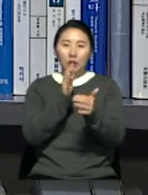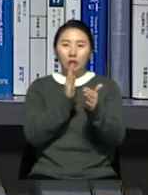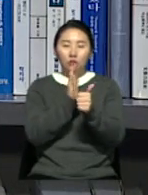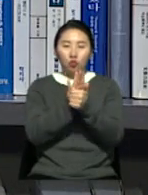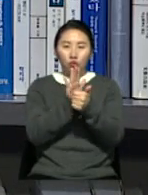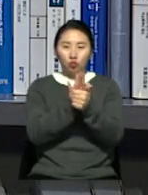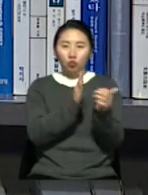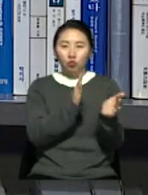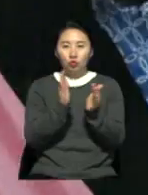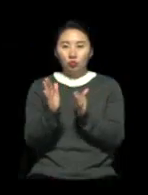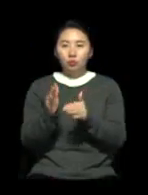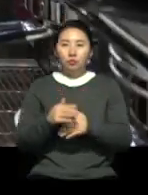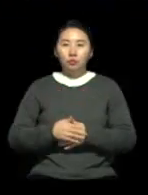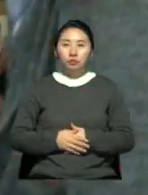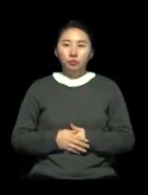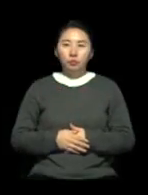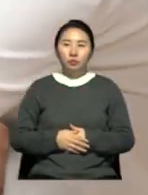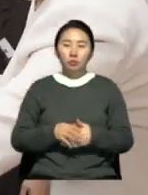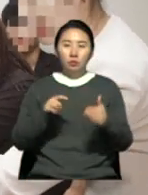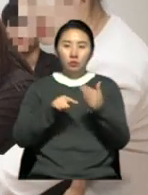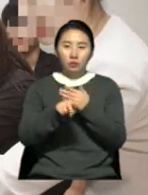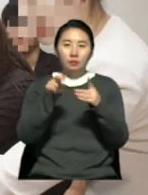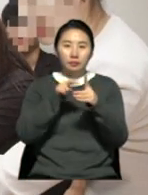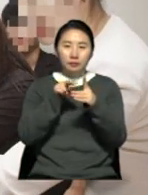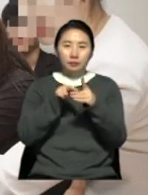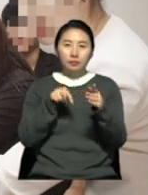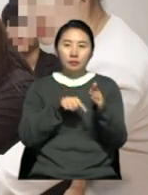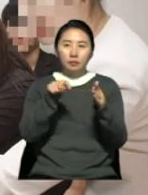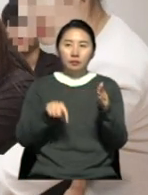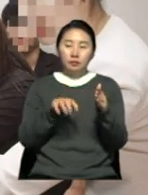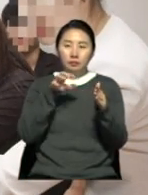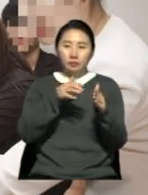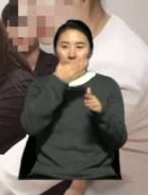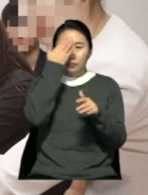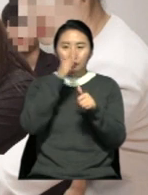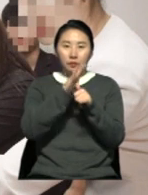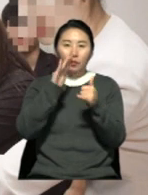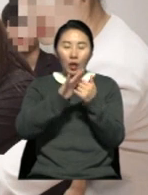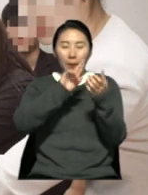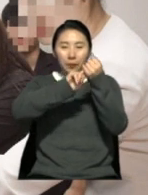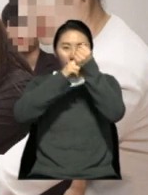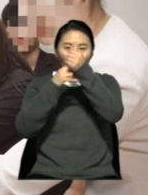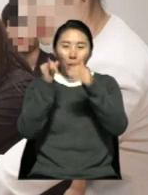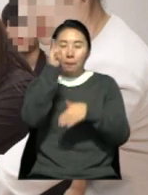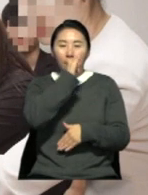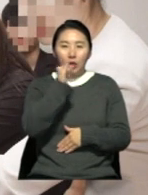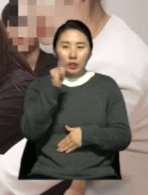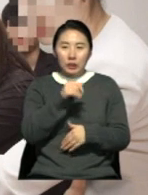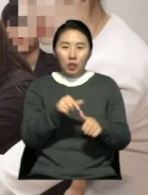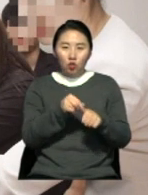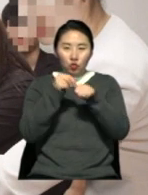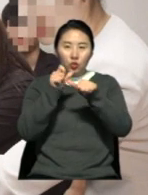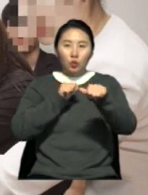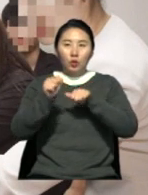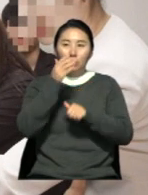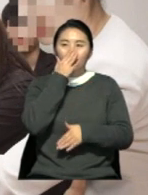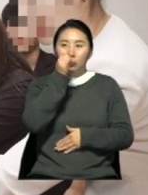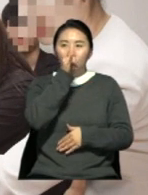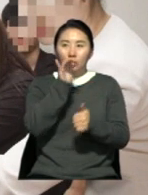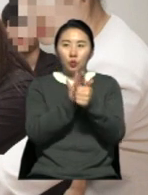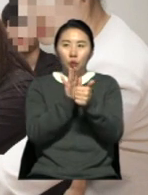하고 있습니다 이밖에 센터에서는 청소년 들의 미용이나 바리스타 분야의 구직활동을 할 수 있도록